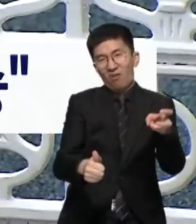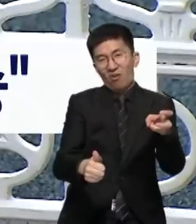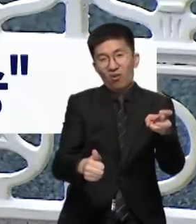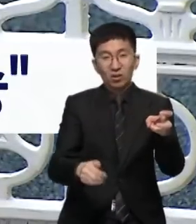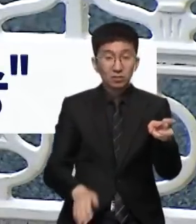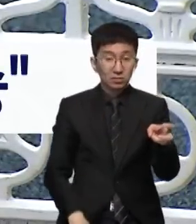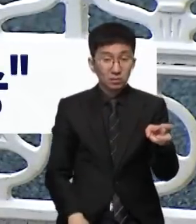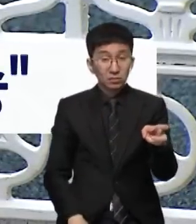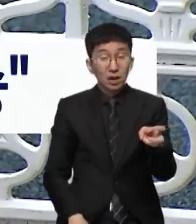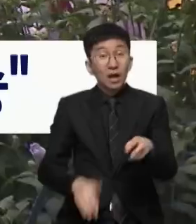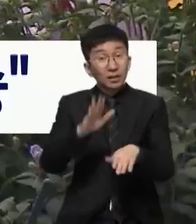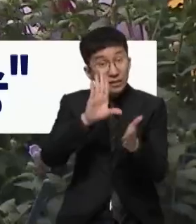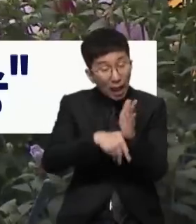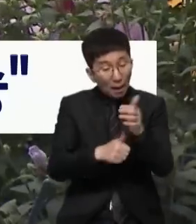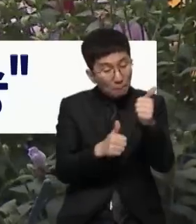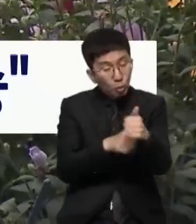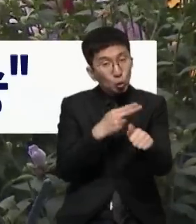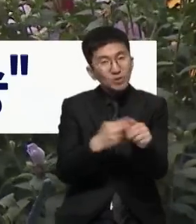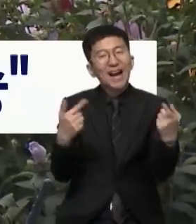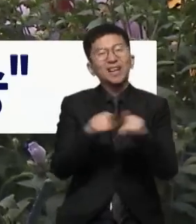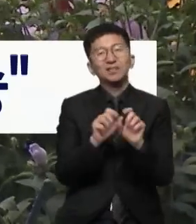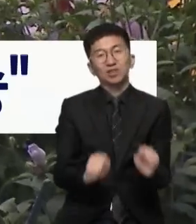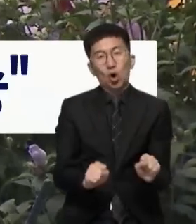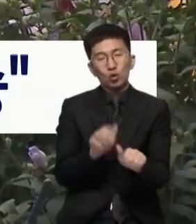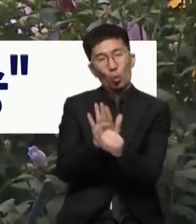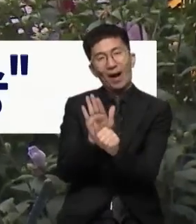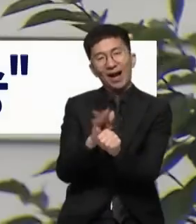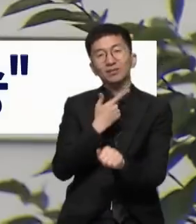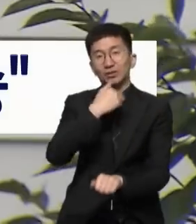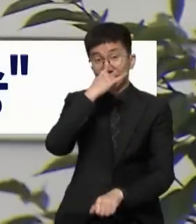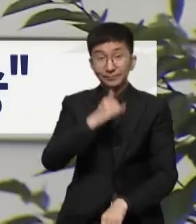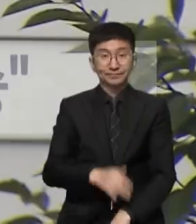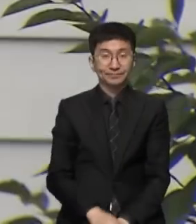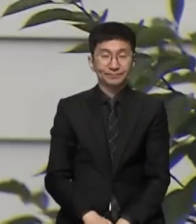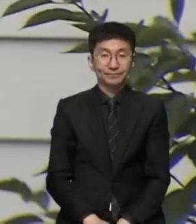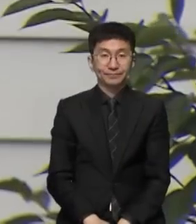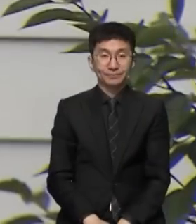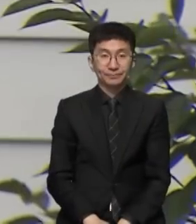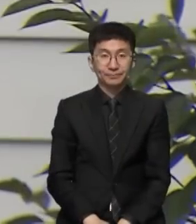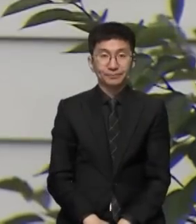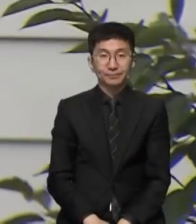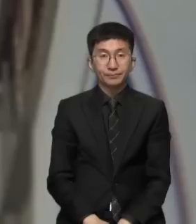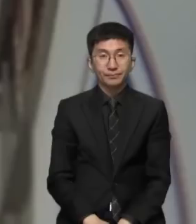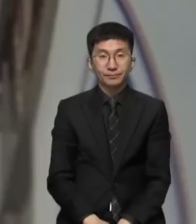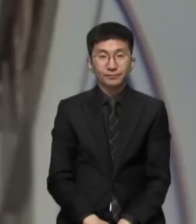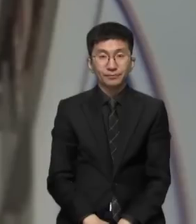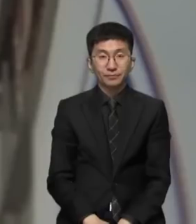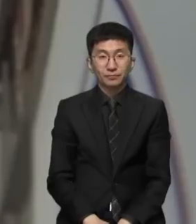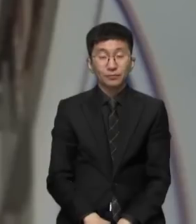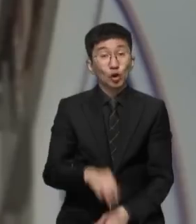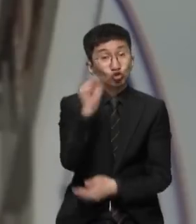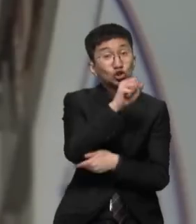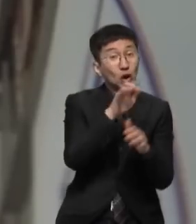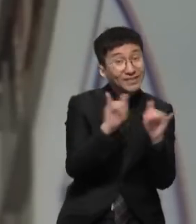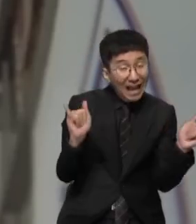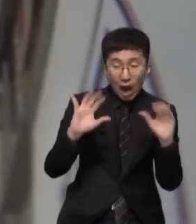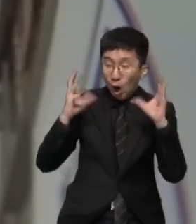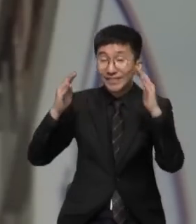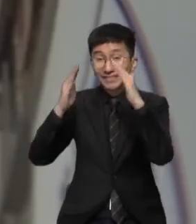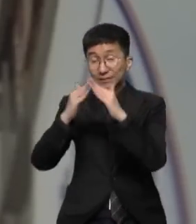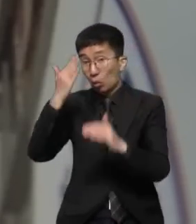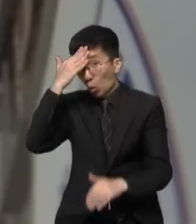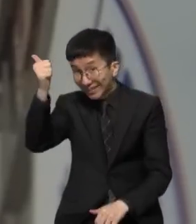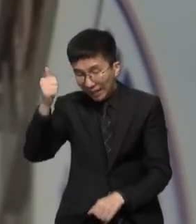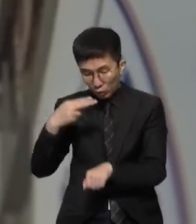파악됐는데 당시 보조교사가 동승해 하차를 도운 걸로 경찰은 보고 있습니다. 경찰은 운전자와 어린이집 원장,